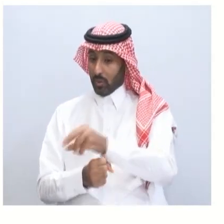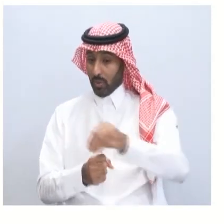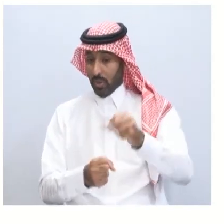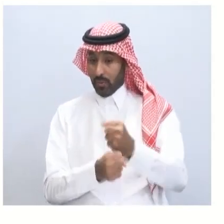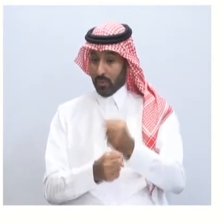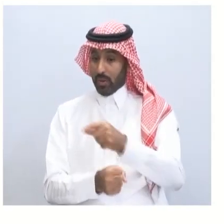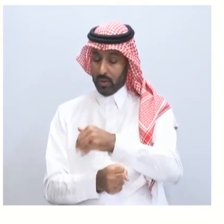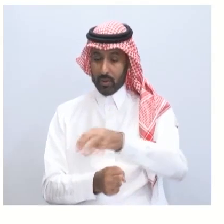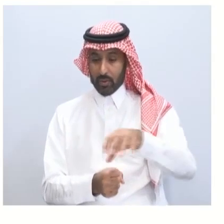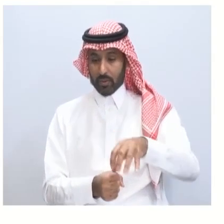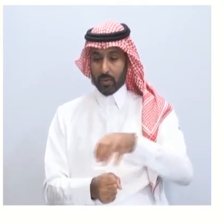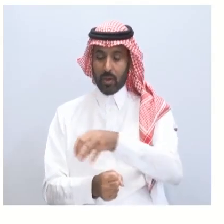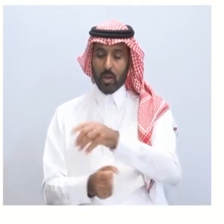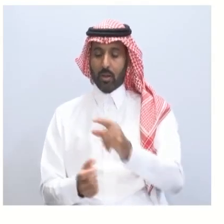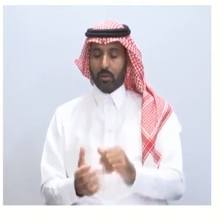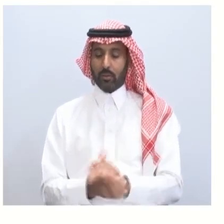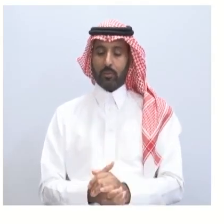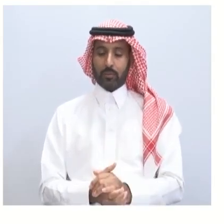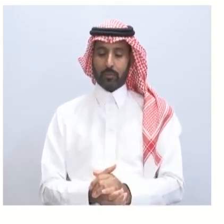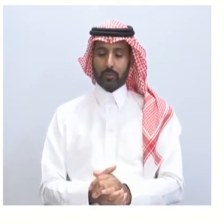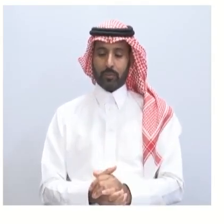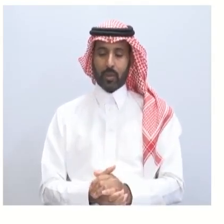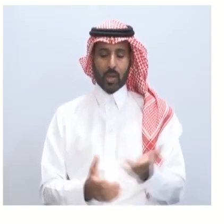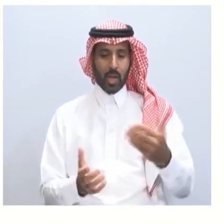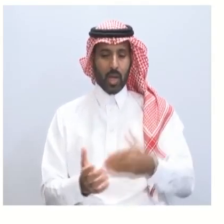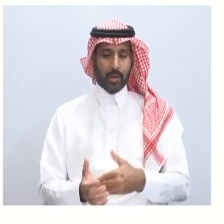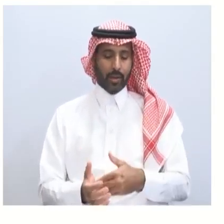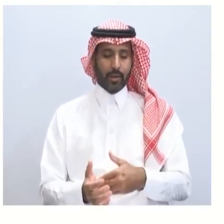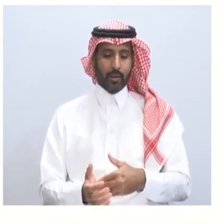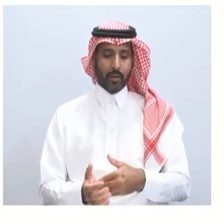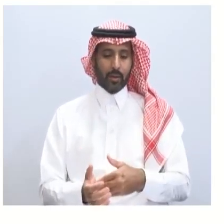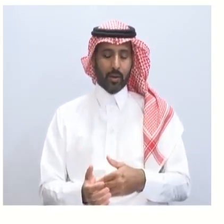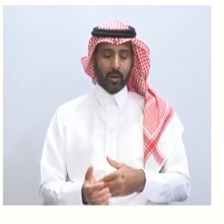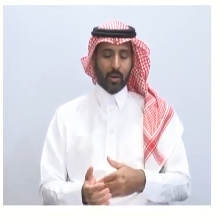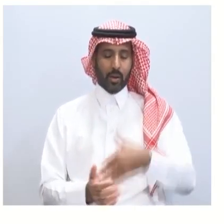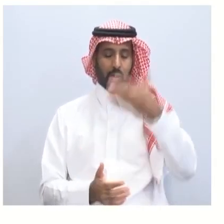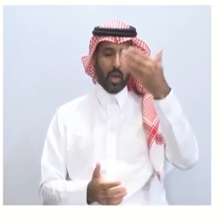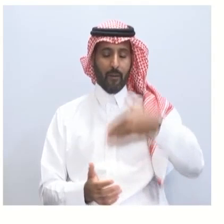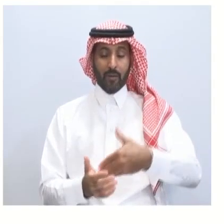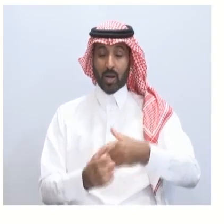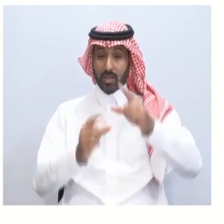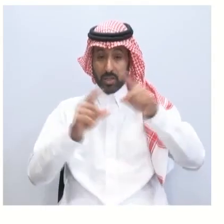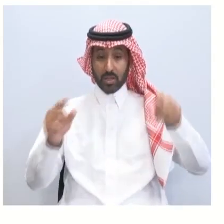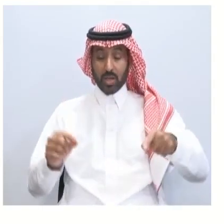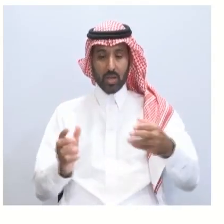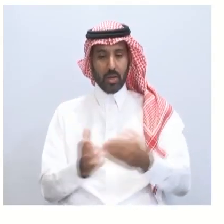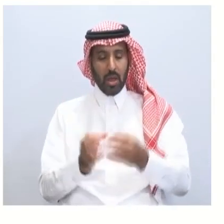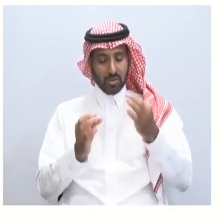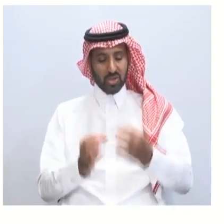والادوار على الطلاب اخيرا القيام بالاخراج